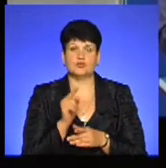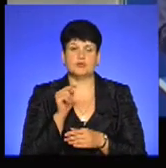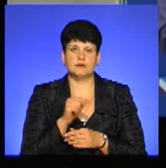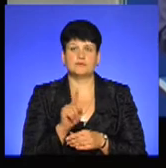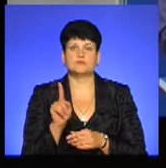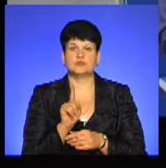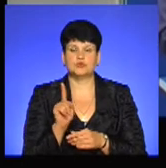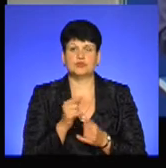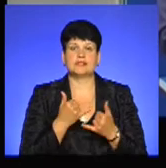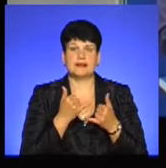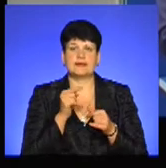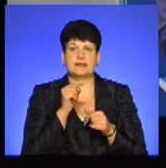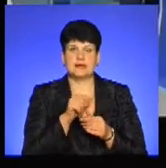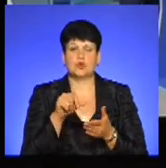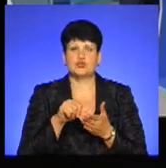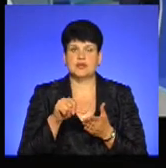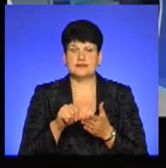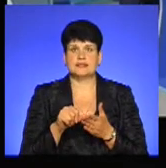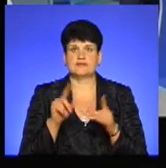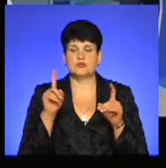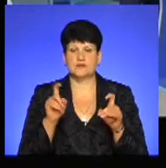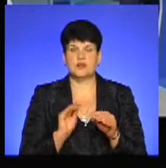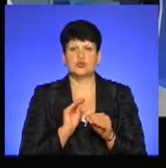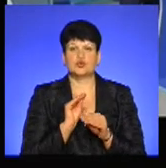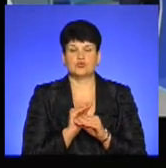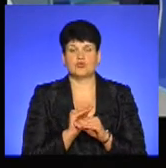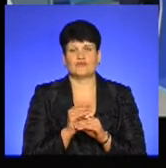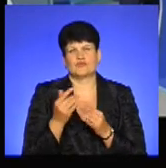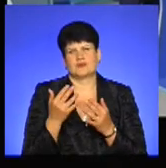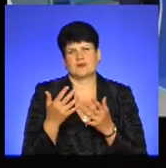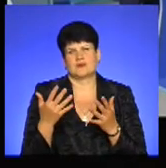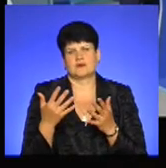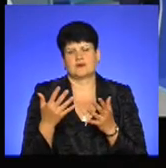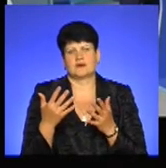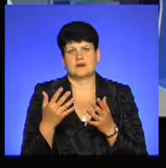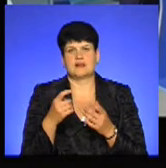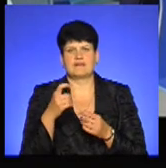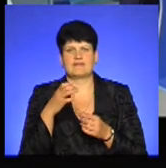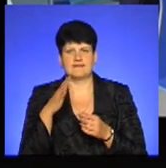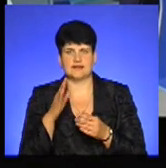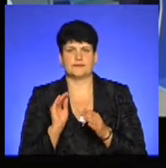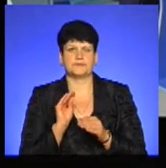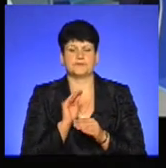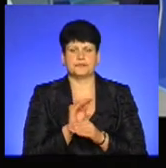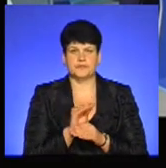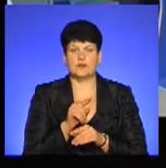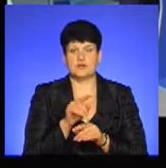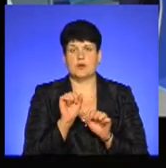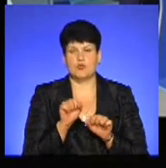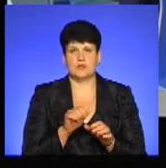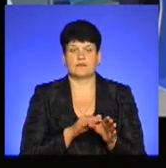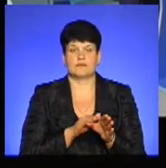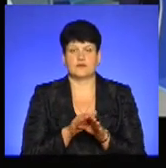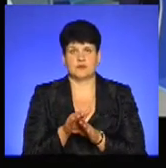для таких учасників тестування додатково там кілька десятків хвилин для того, щоб вони могли справитися